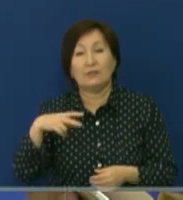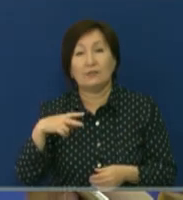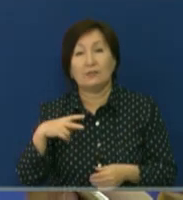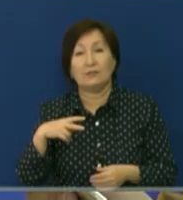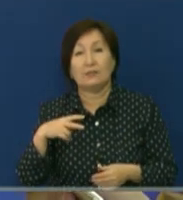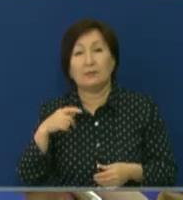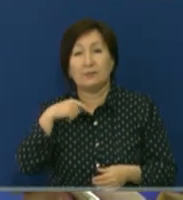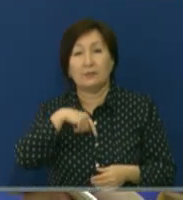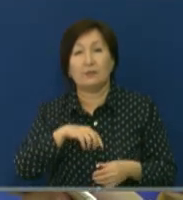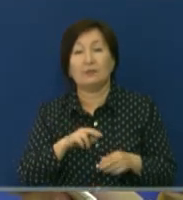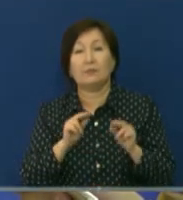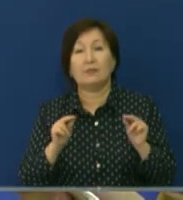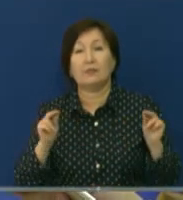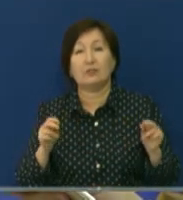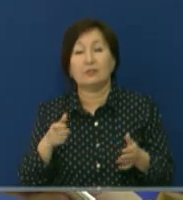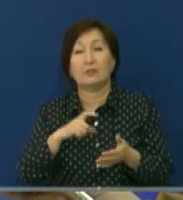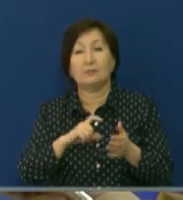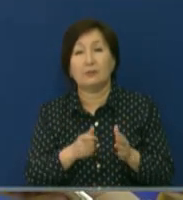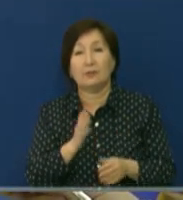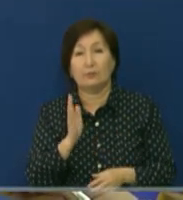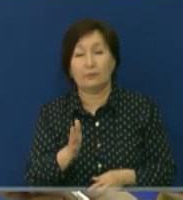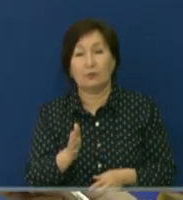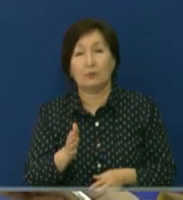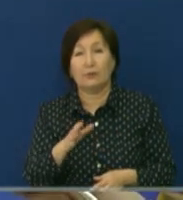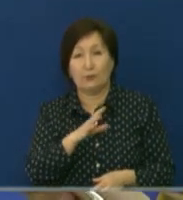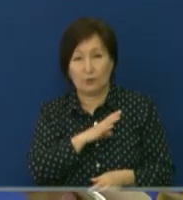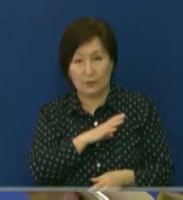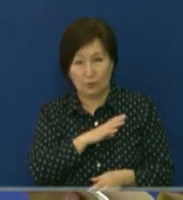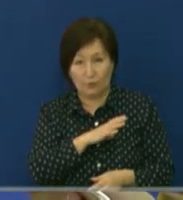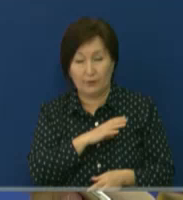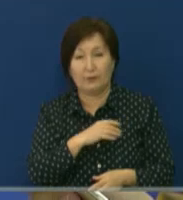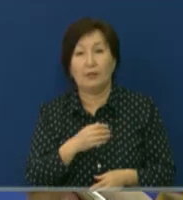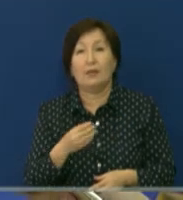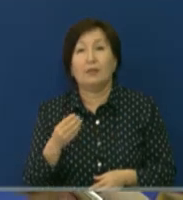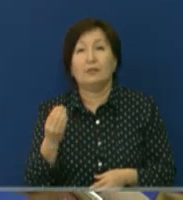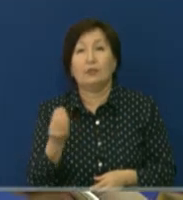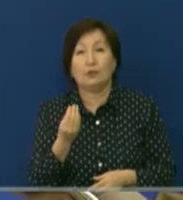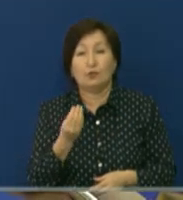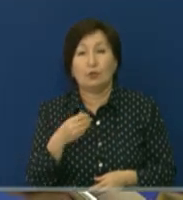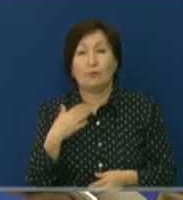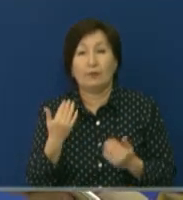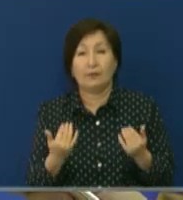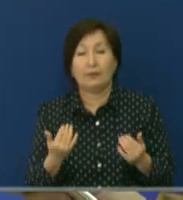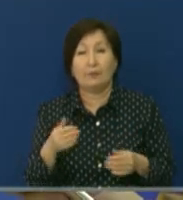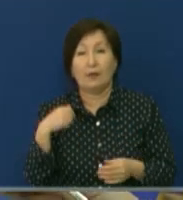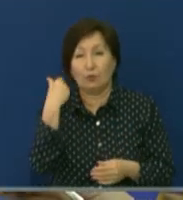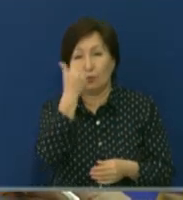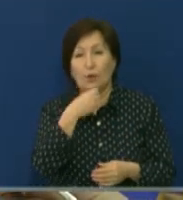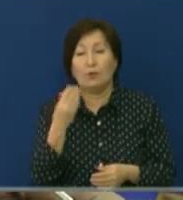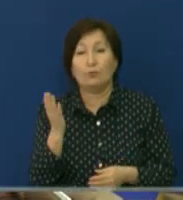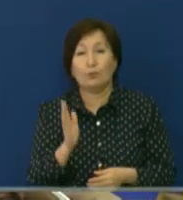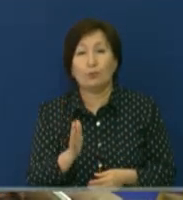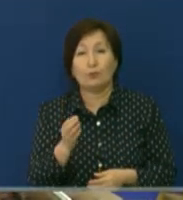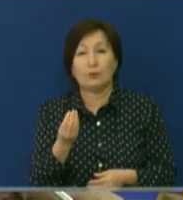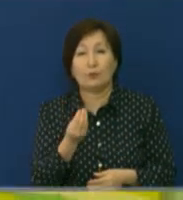психолого-педагогических кабинетах при поддержке частного благотворительного фонда в казахстане теперь в этом году будет установлено еще пять